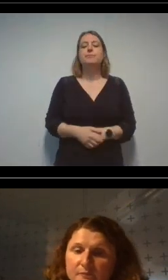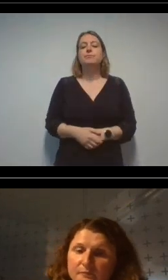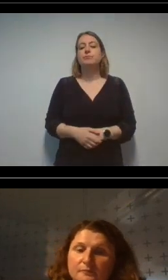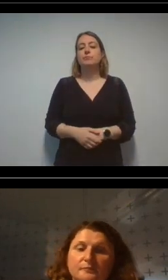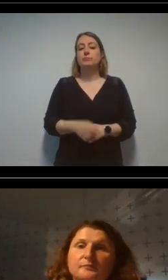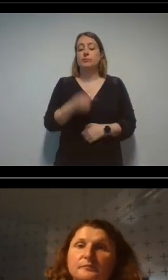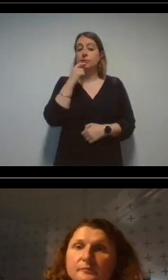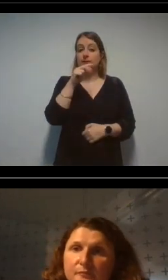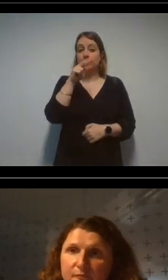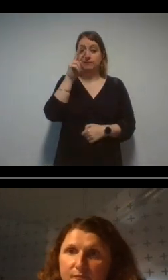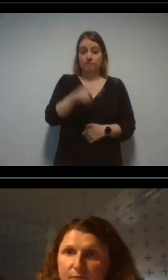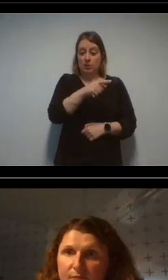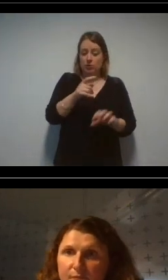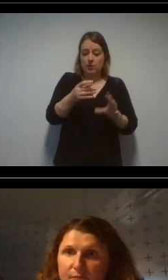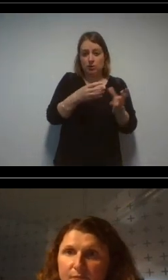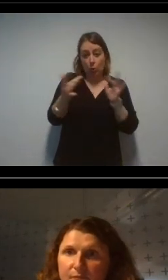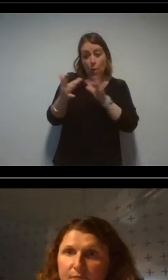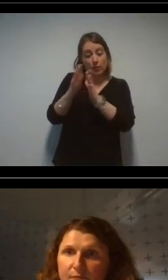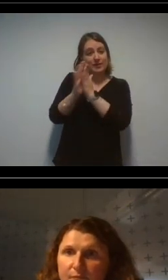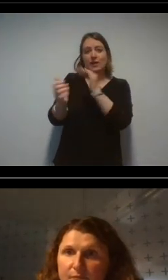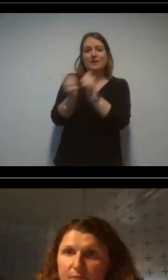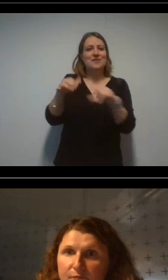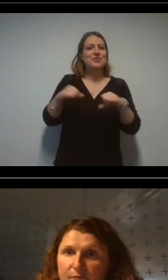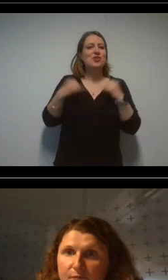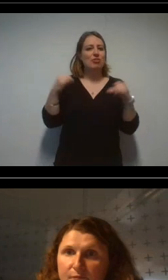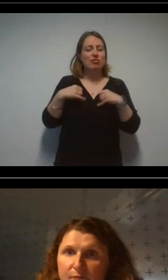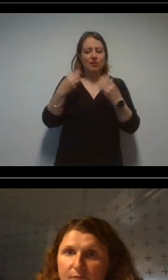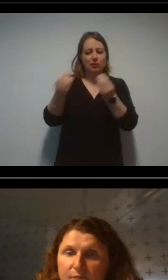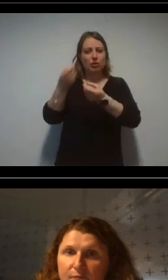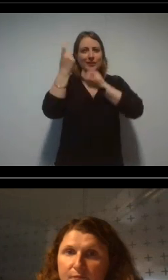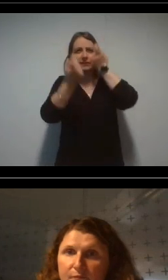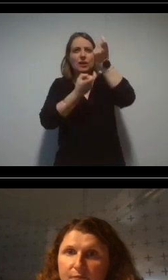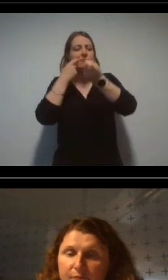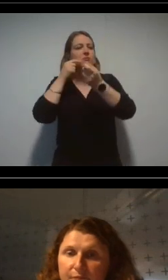les jeunes et de les faire réfléchir aux problématiques